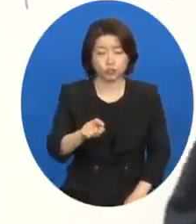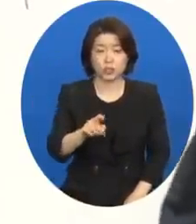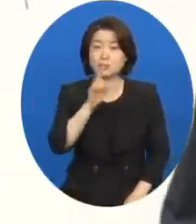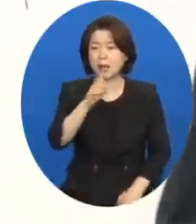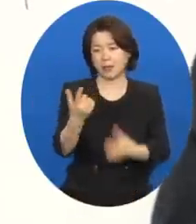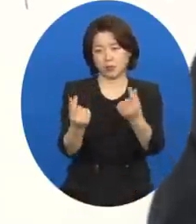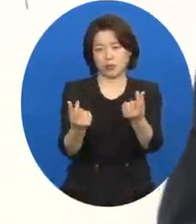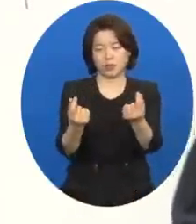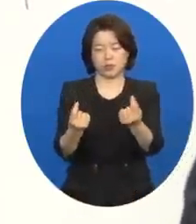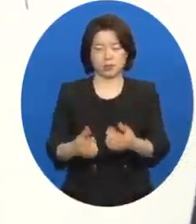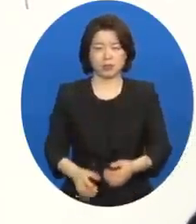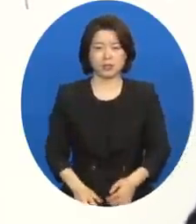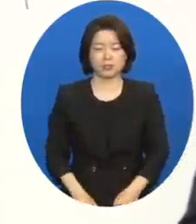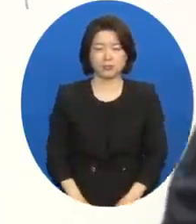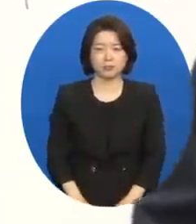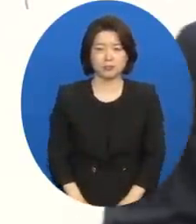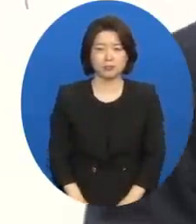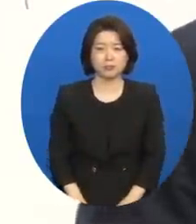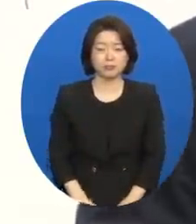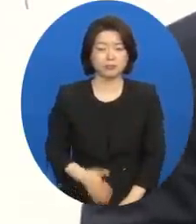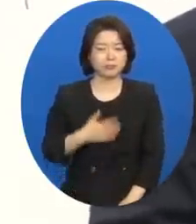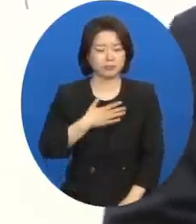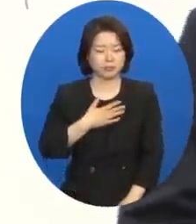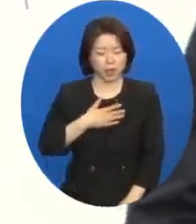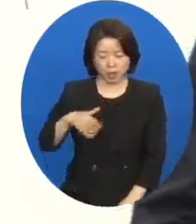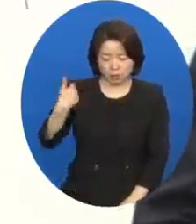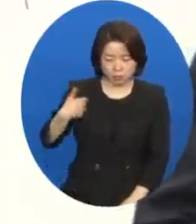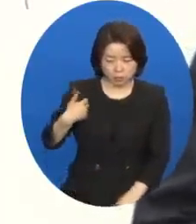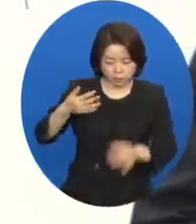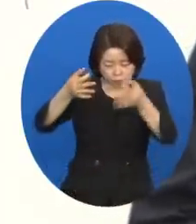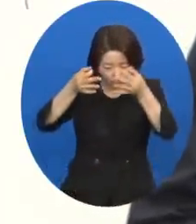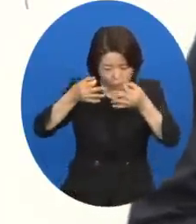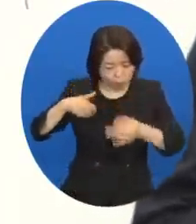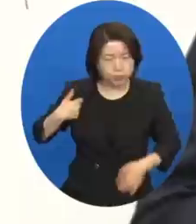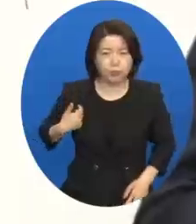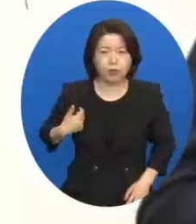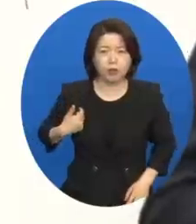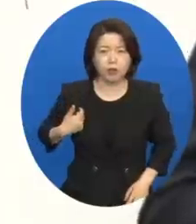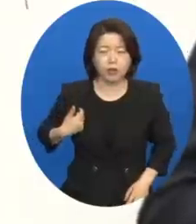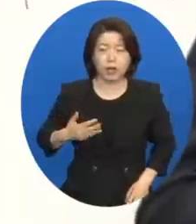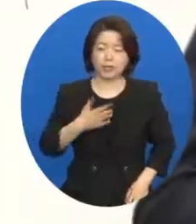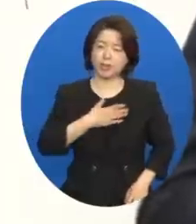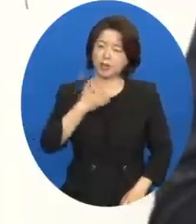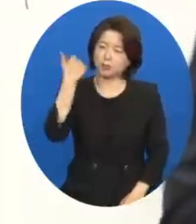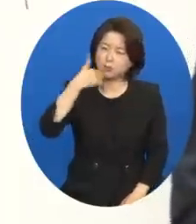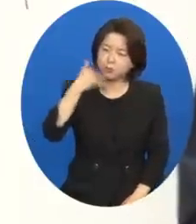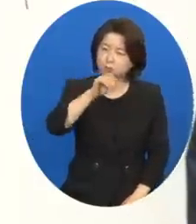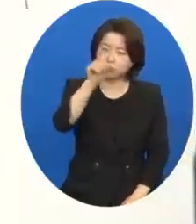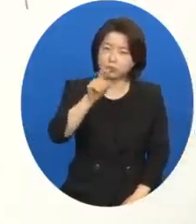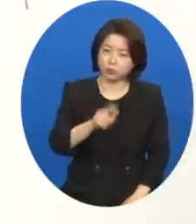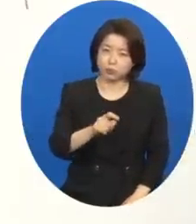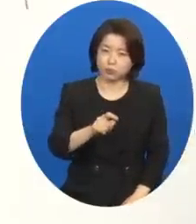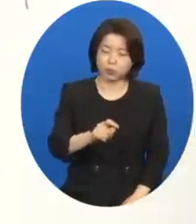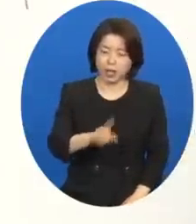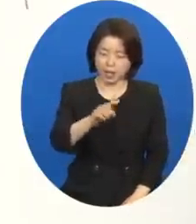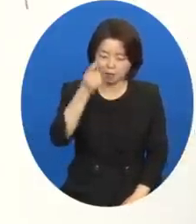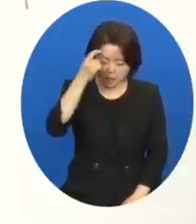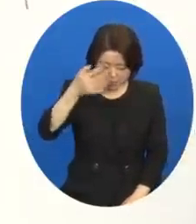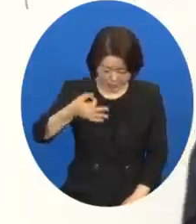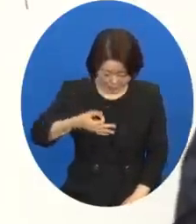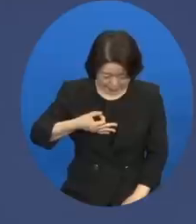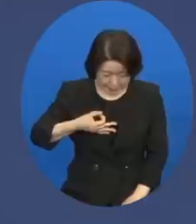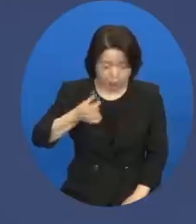말이었습니다. 내가 누군지를 모른다는 것, 나는 누구인가? 이걸 한 번도 질문을 안